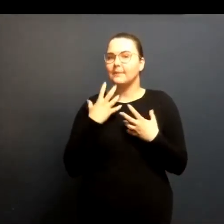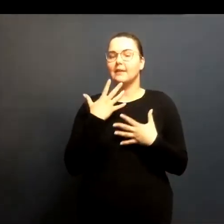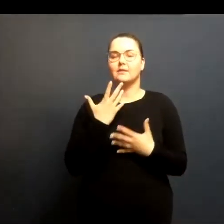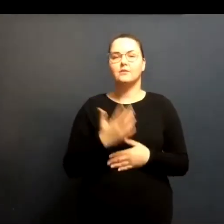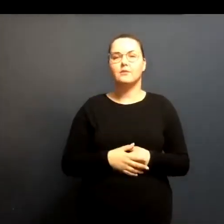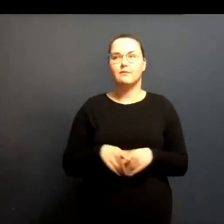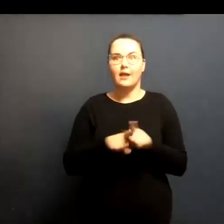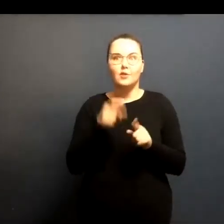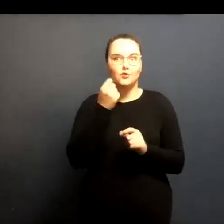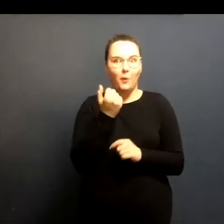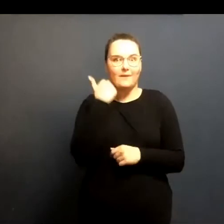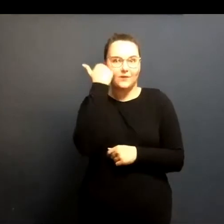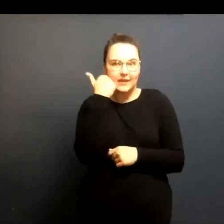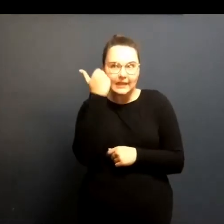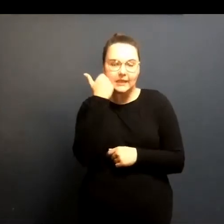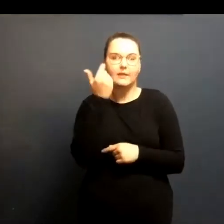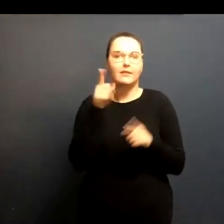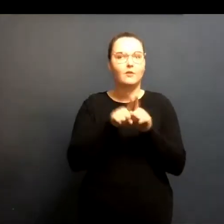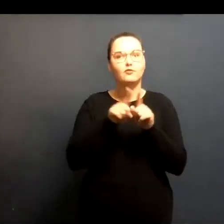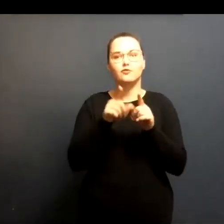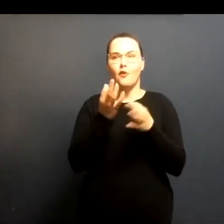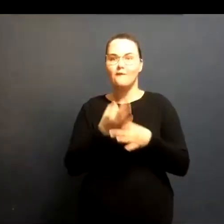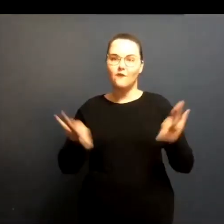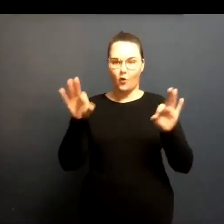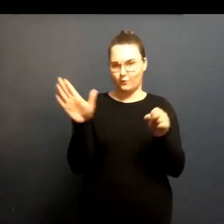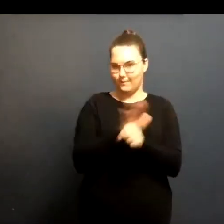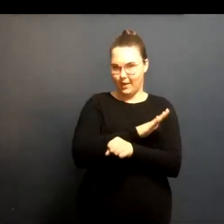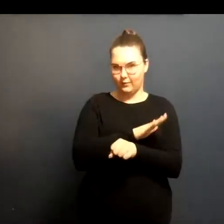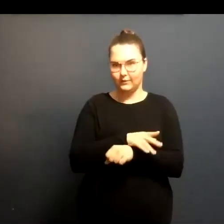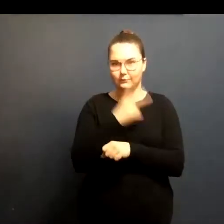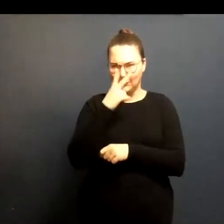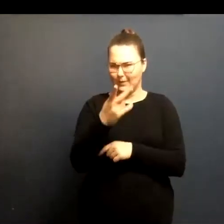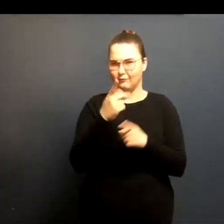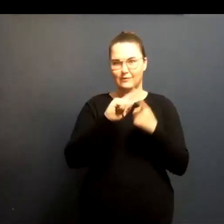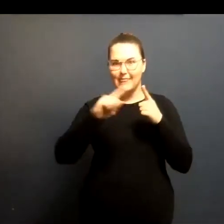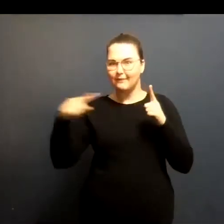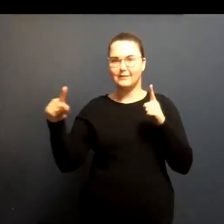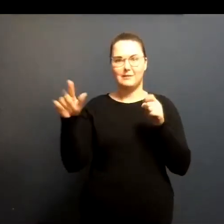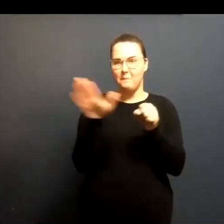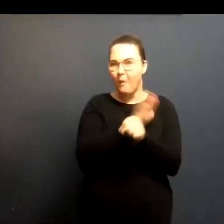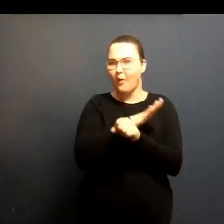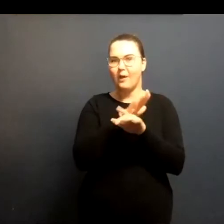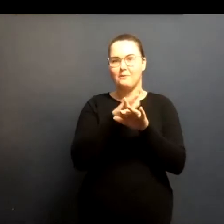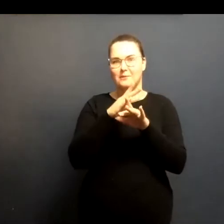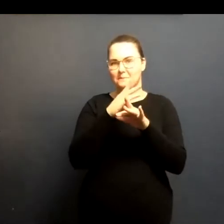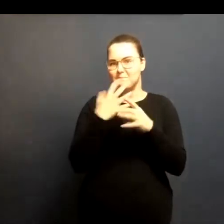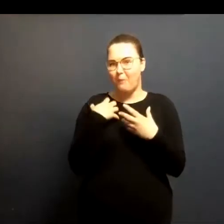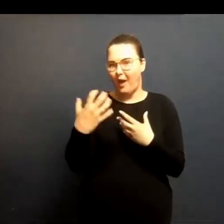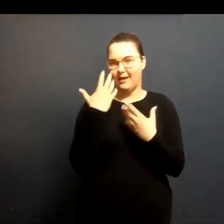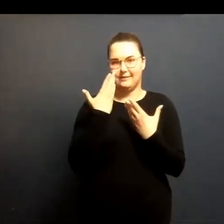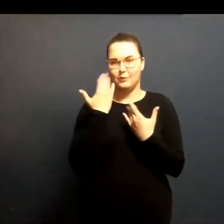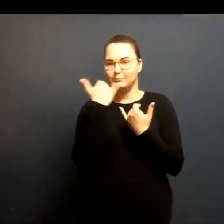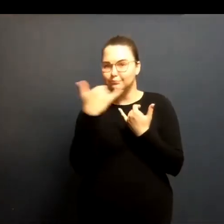skrępowania wstydu, pełnej wolności. Zobaczcie Państwo, ile tutaj się dzieje i zobaczcie Państwo na wiek osób, które to